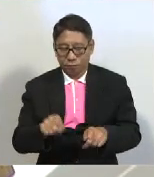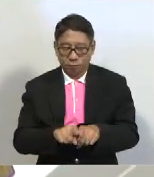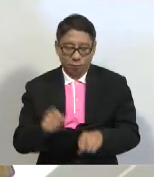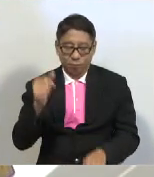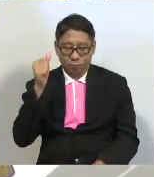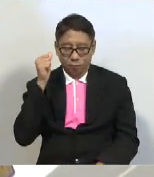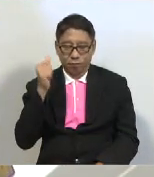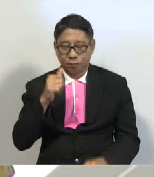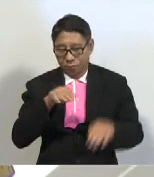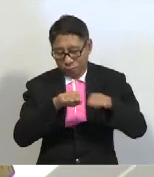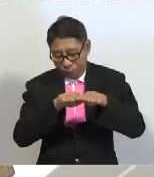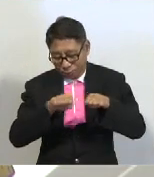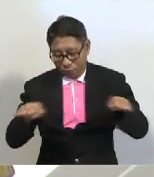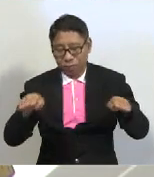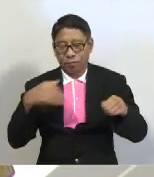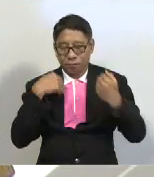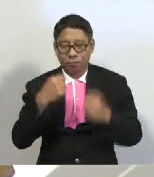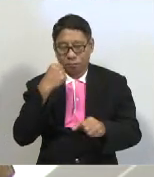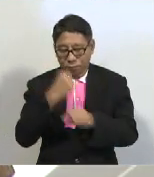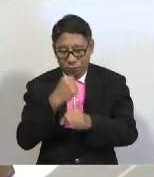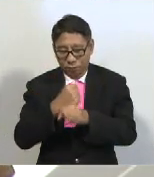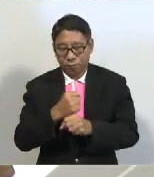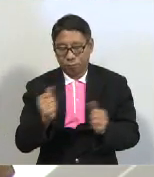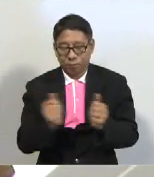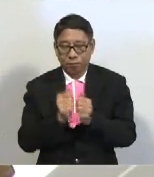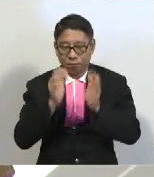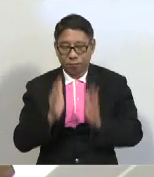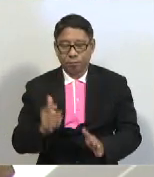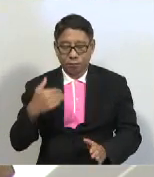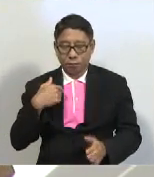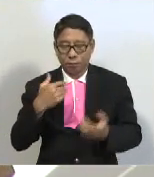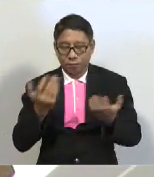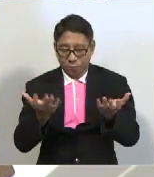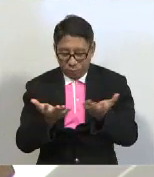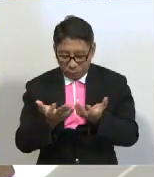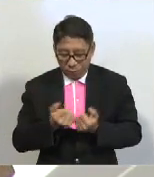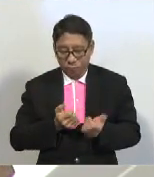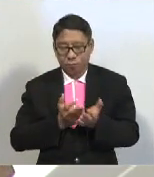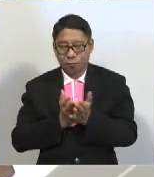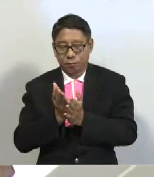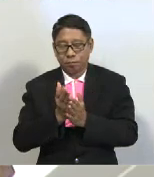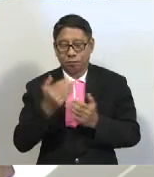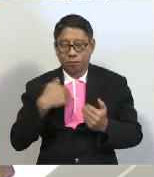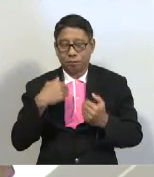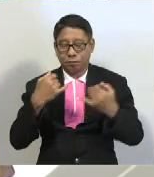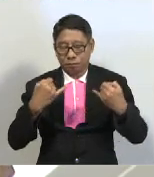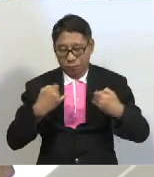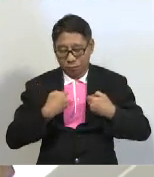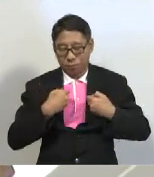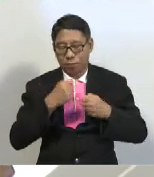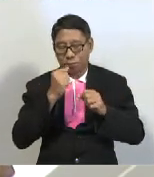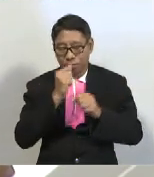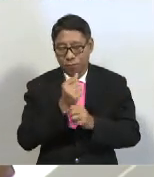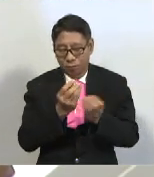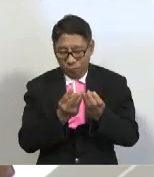านในการปฏิบัติกับผู้ที่ได้รับสิทธิในการทำกิน